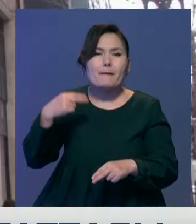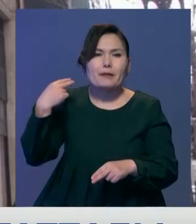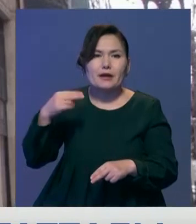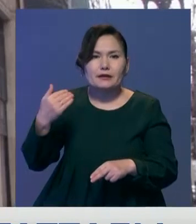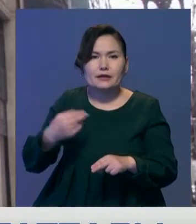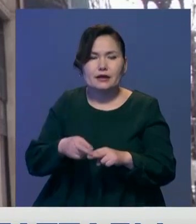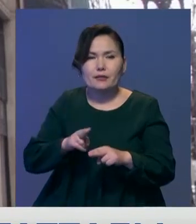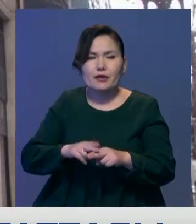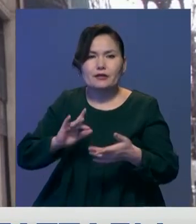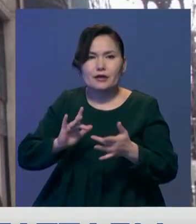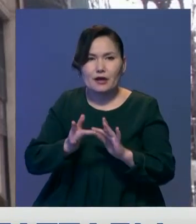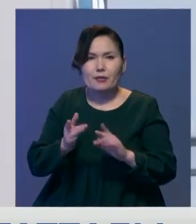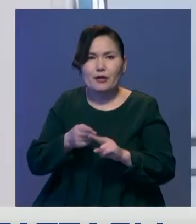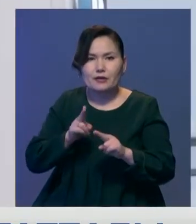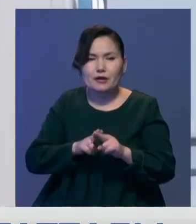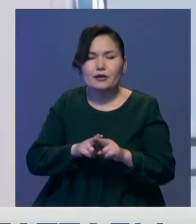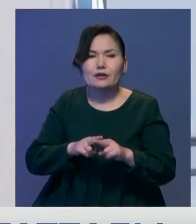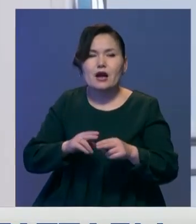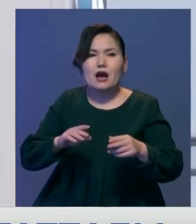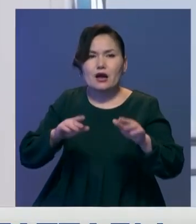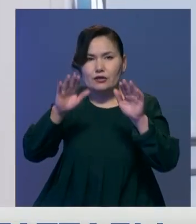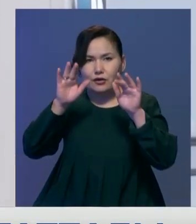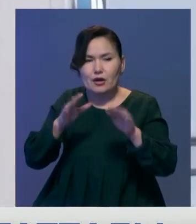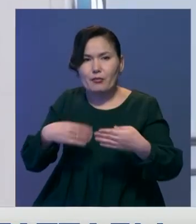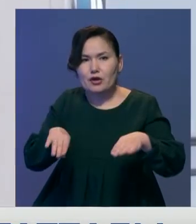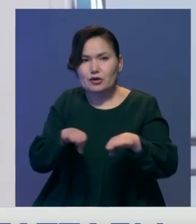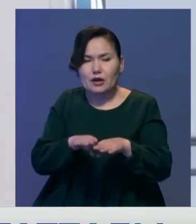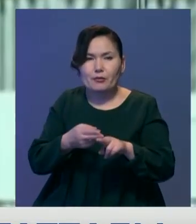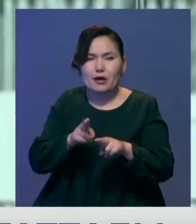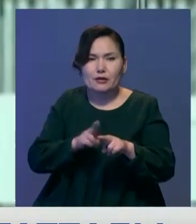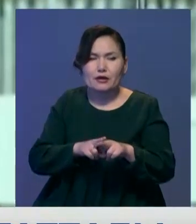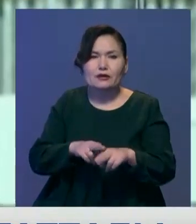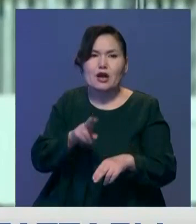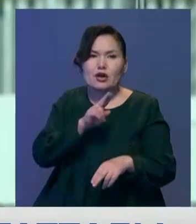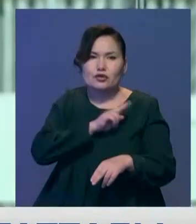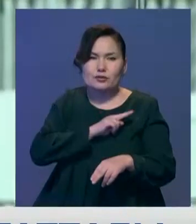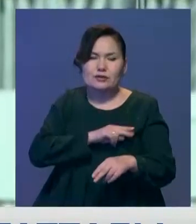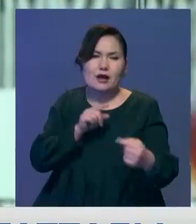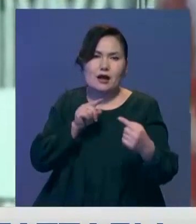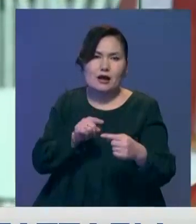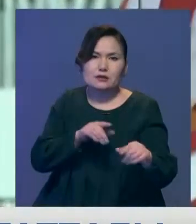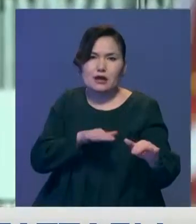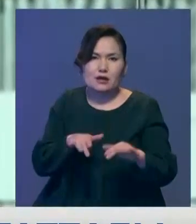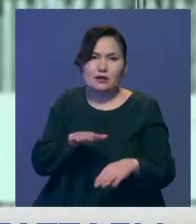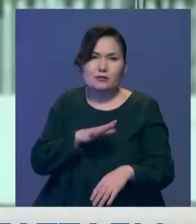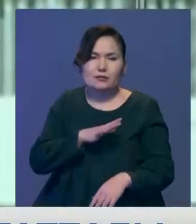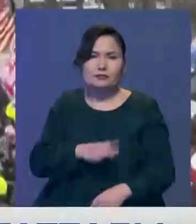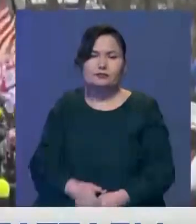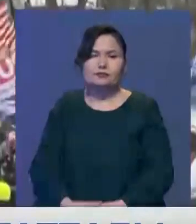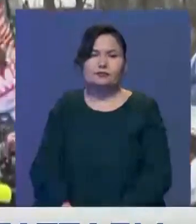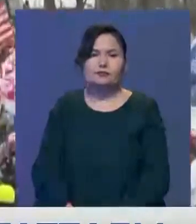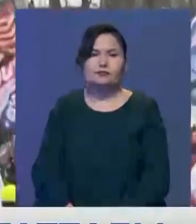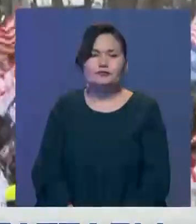Үй басшысы, яғни Дональд Трамп, твиттердің бұл шешімін өз сөз бостандығы қағидаттарына қарсы әрекет деп атады.